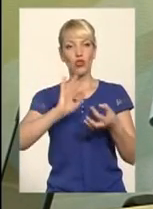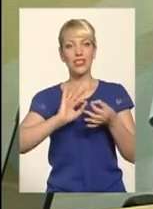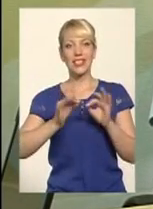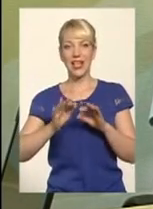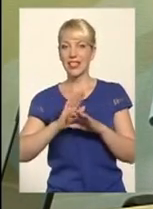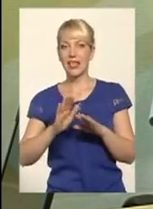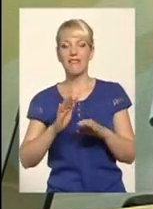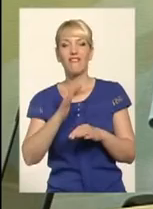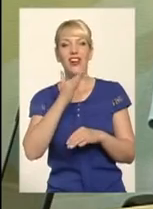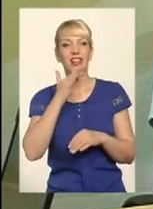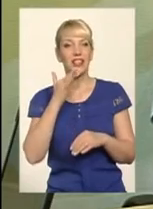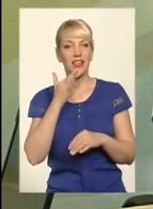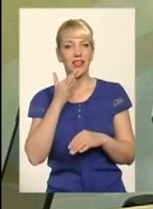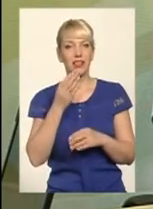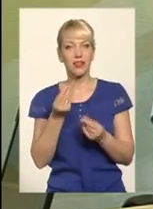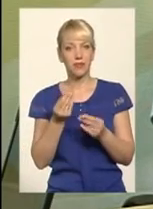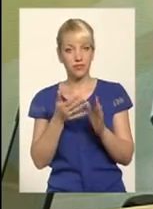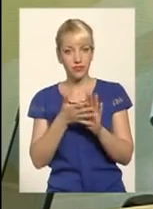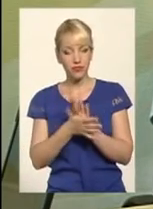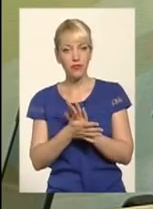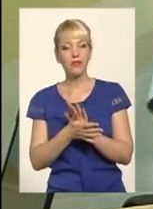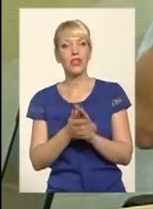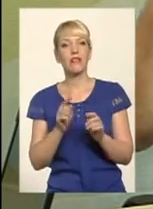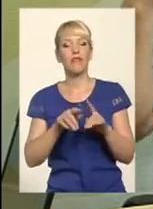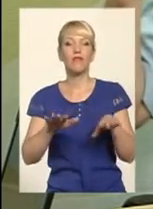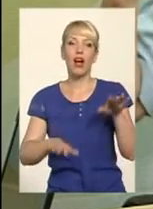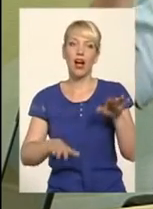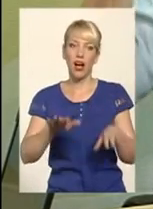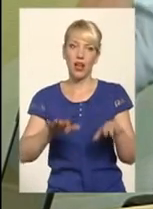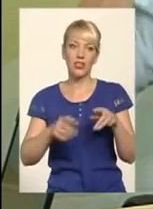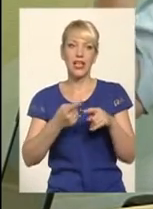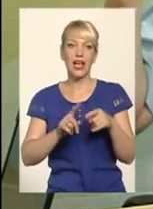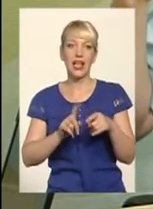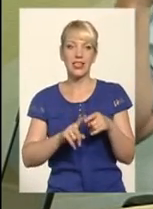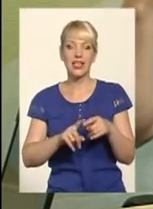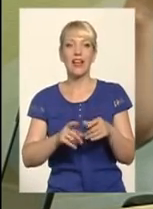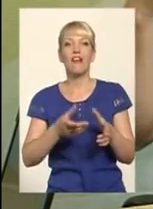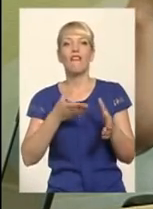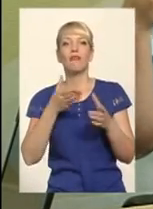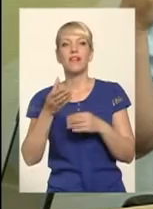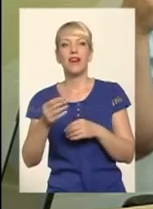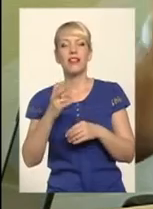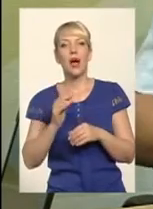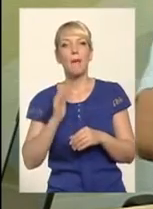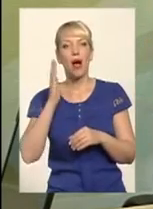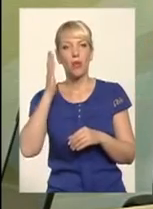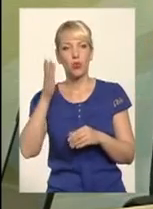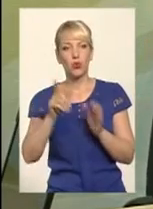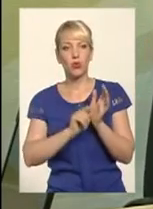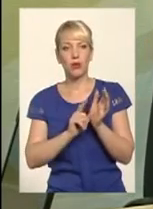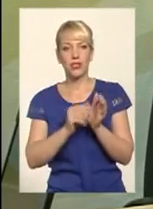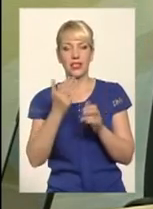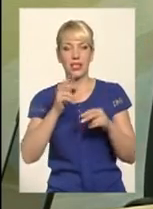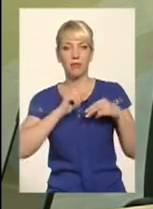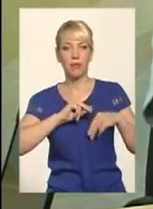немалий фінансовий ресурс, десь вагаються, скажімо, а це потім впливає на майбутню пенсію їхніх працівників, коли місце